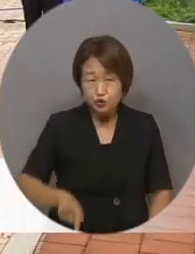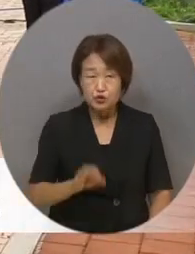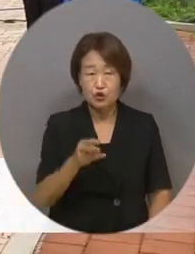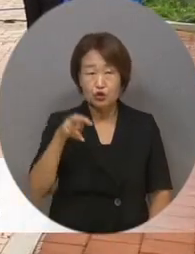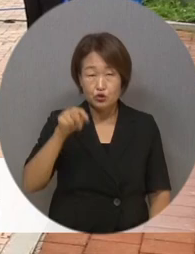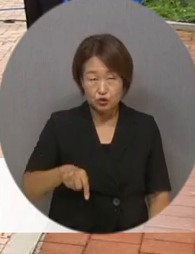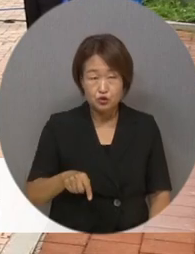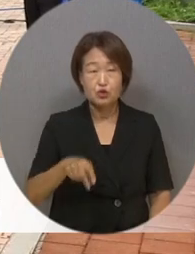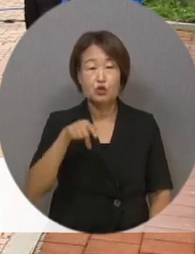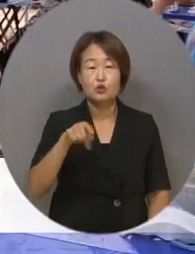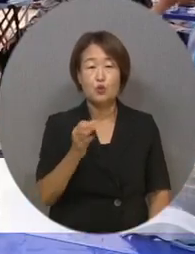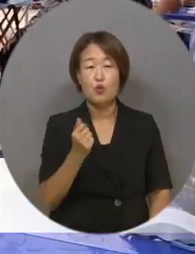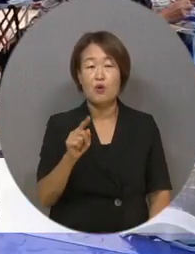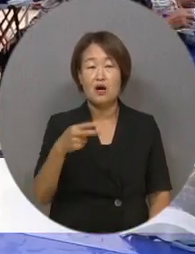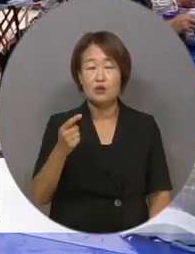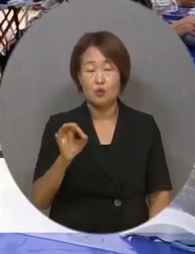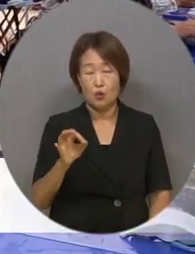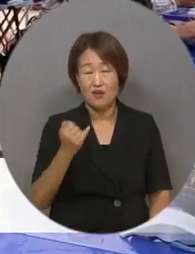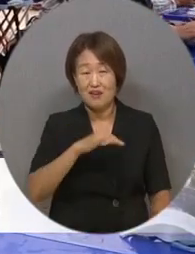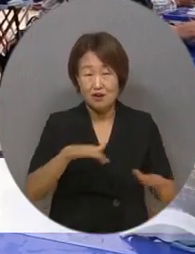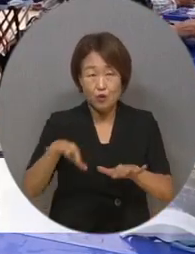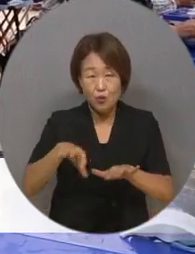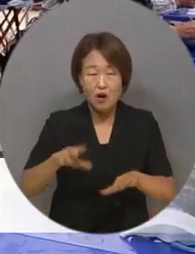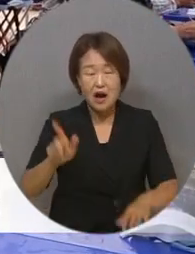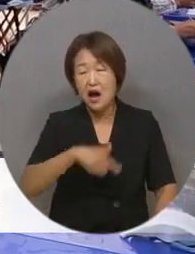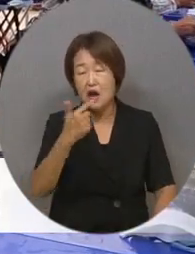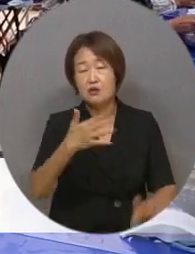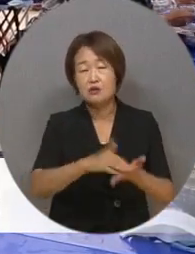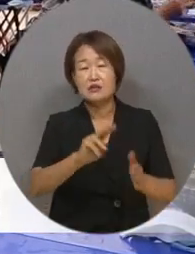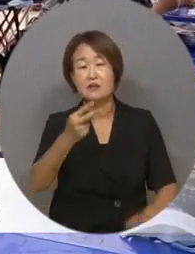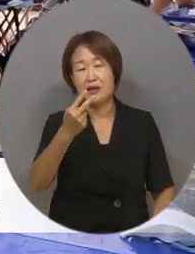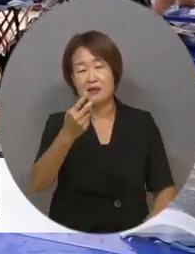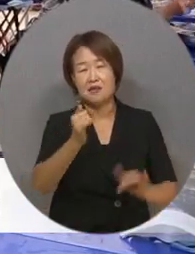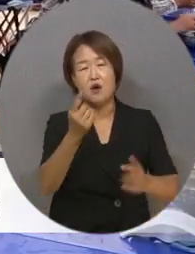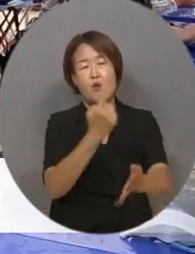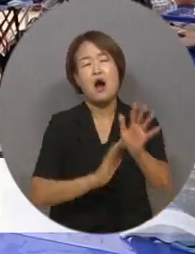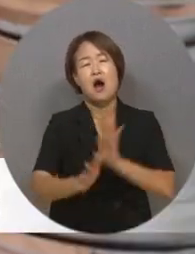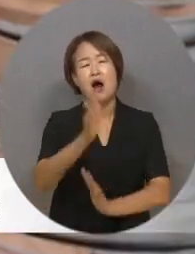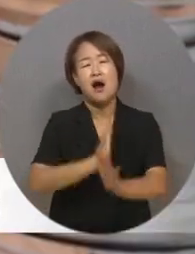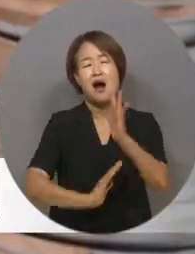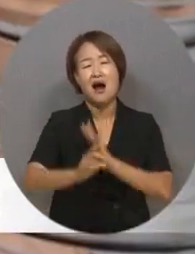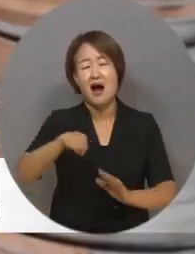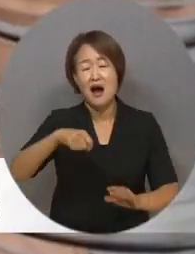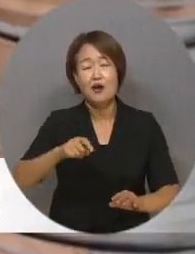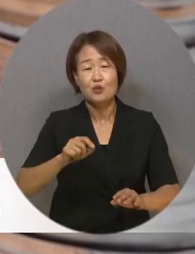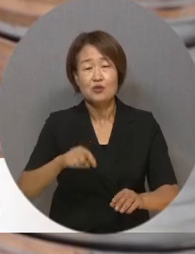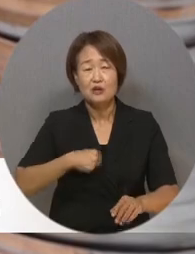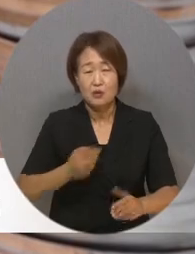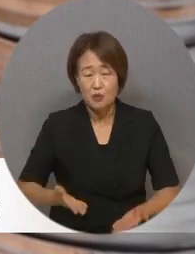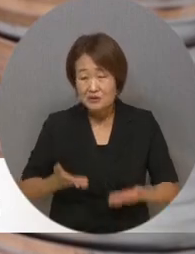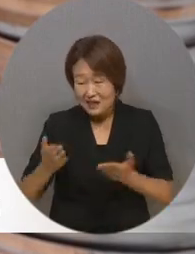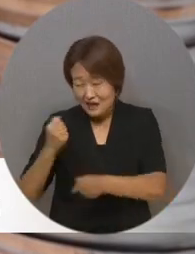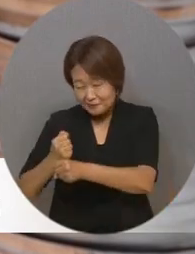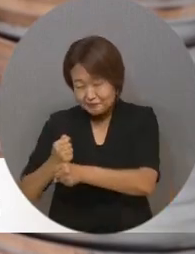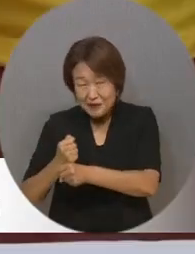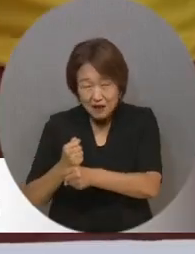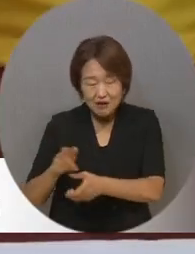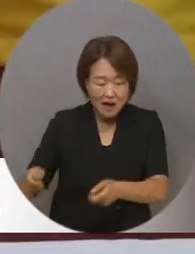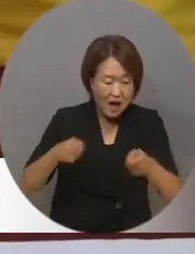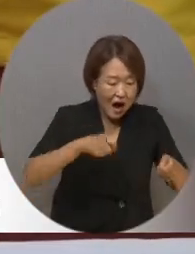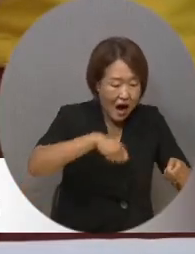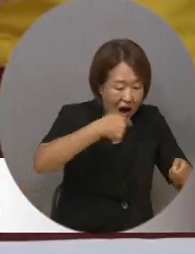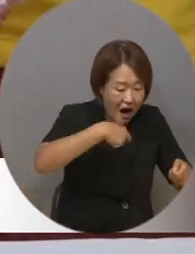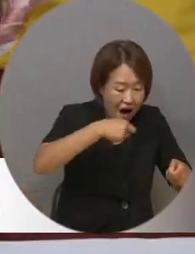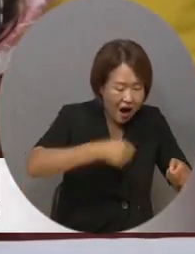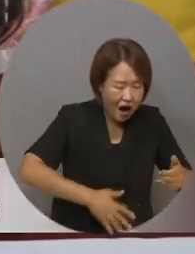종화동 해양공원에는 하루 평균 200여 명의 저소득 어르신들이 희망밥차를 찾아와 자원봉사자들이 조리한 따뜻한 음식으로